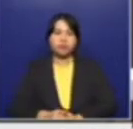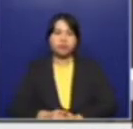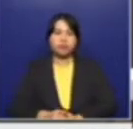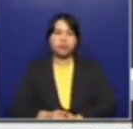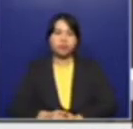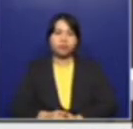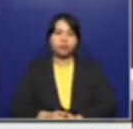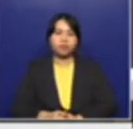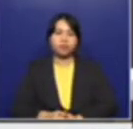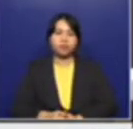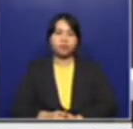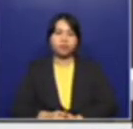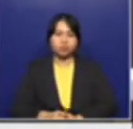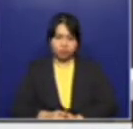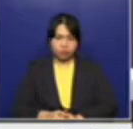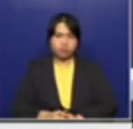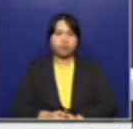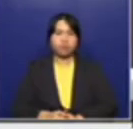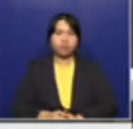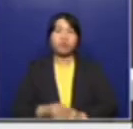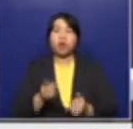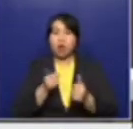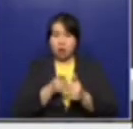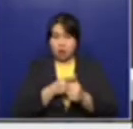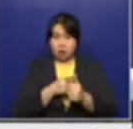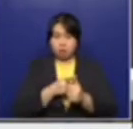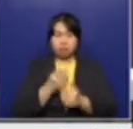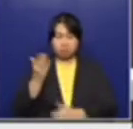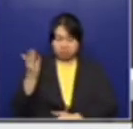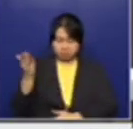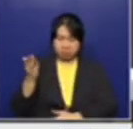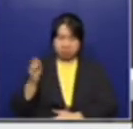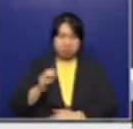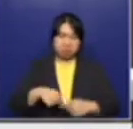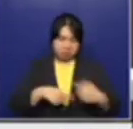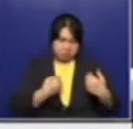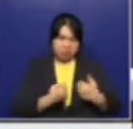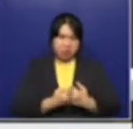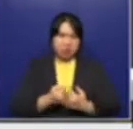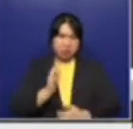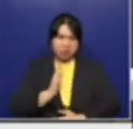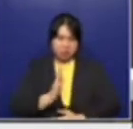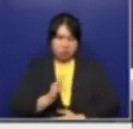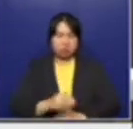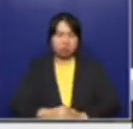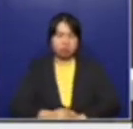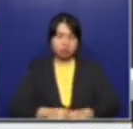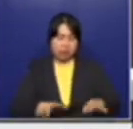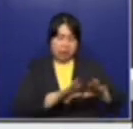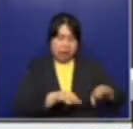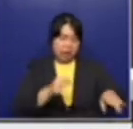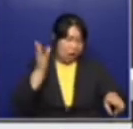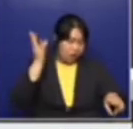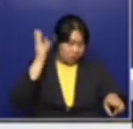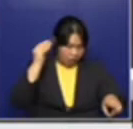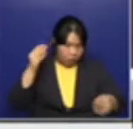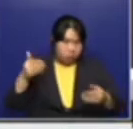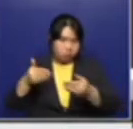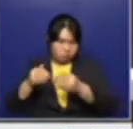านเรื่องแรกรัฐบาลต้องแสดงความจริงใจด้วยการรับฟังความคิดเห็นของนักศึกษาโดยตรงน